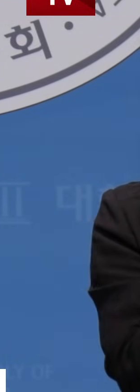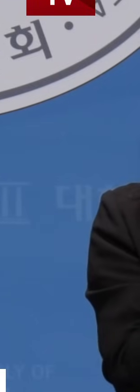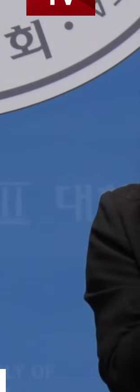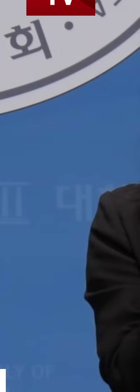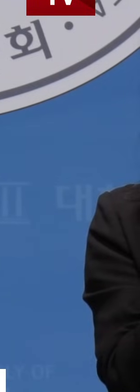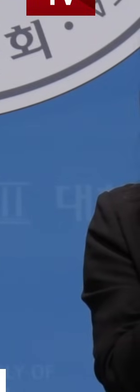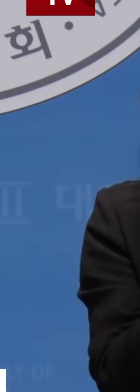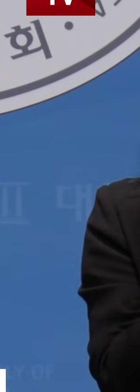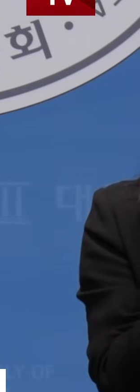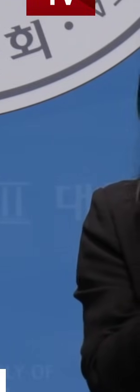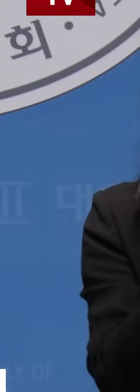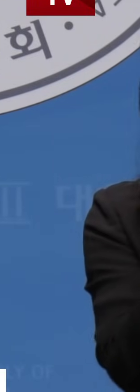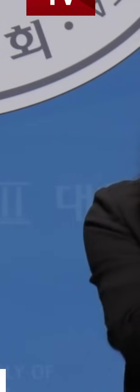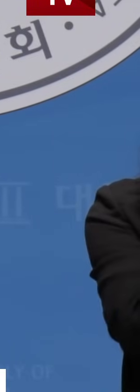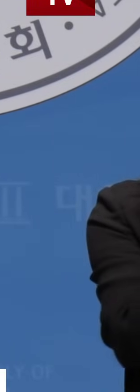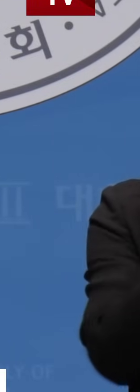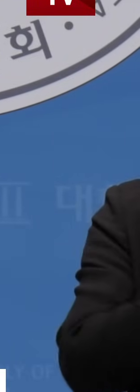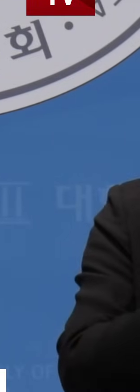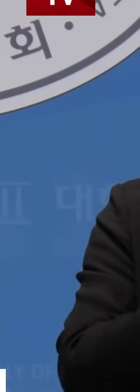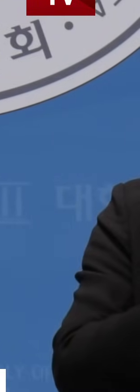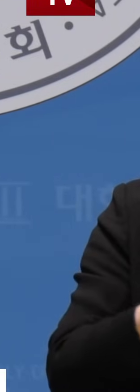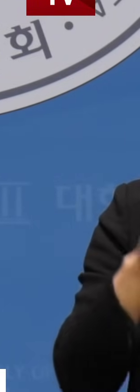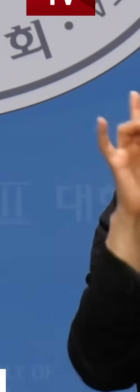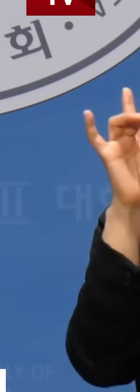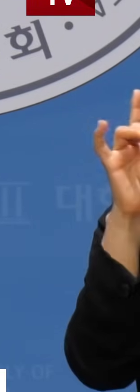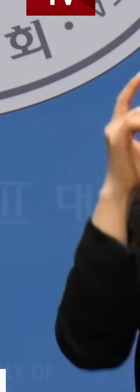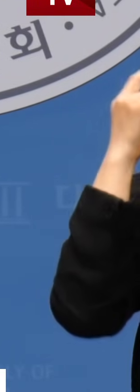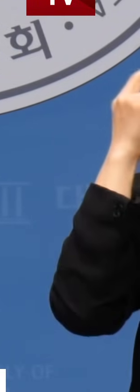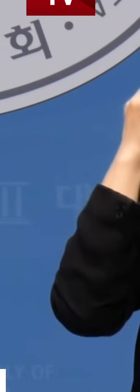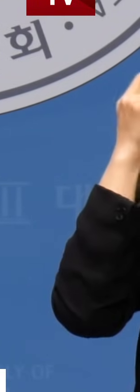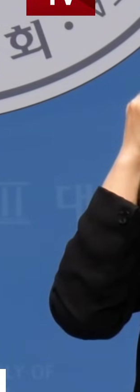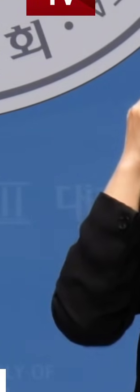인민군이 러시아에 파병하는 데는 왜 아무 말도 하지 않습니까?